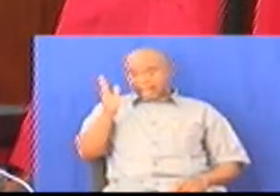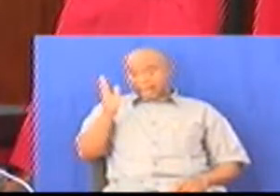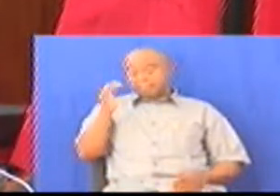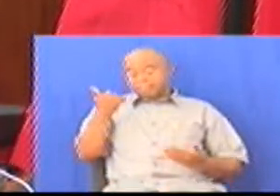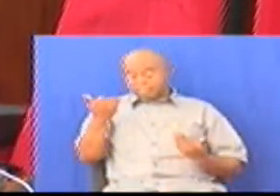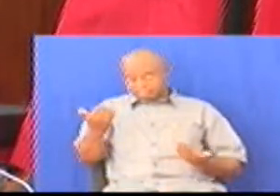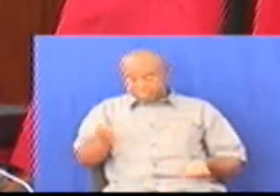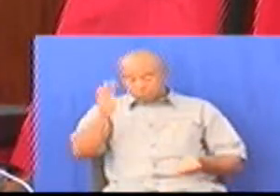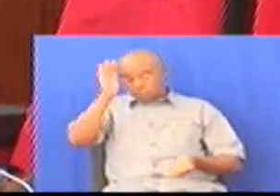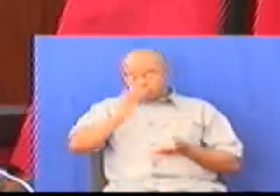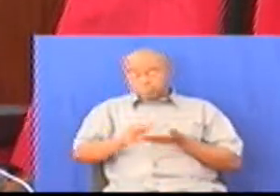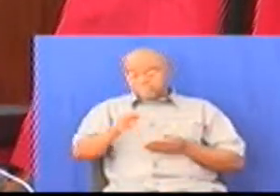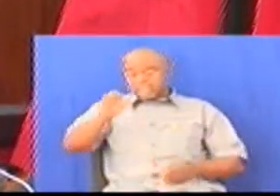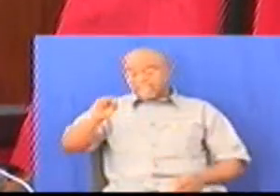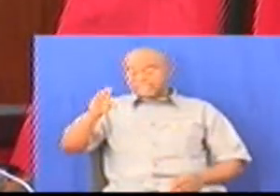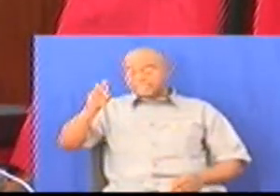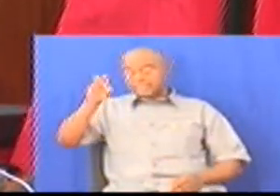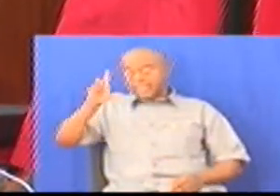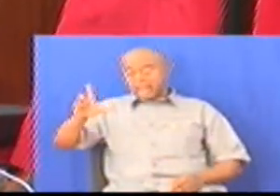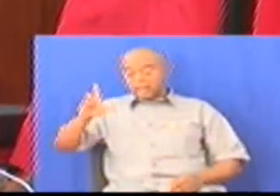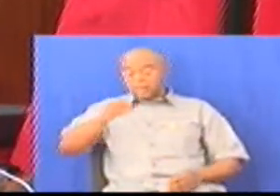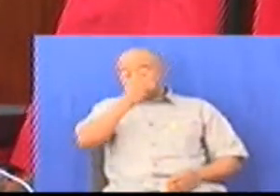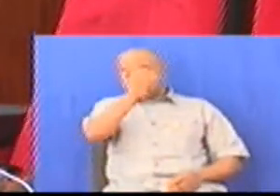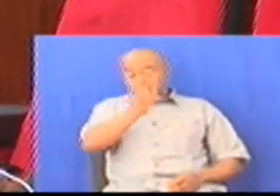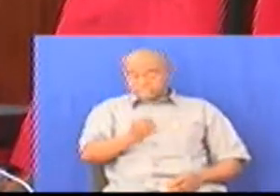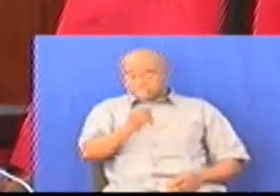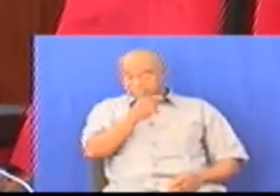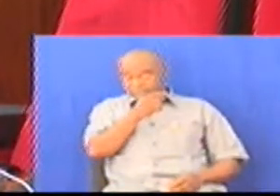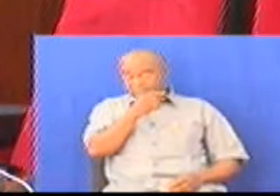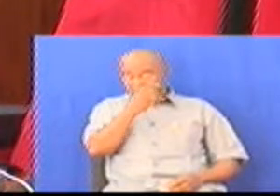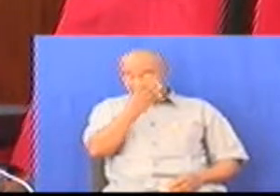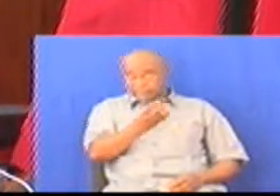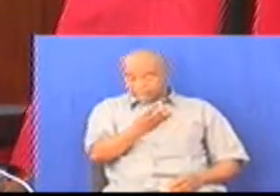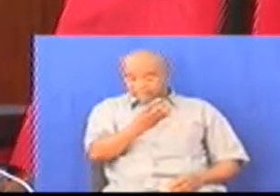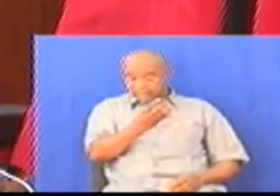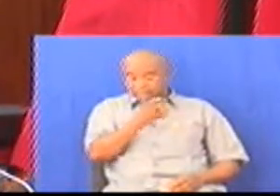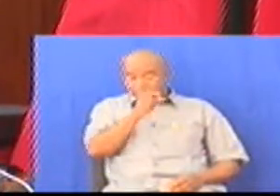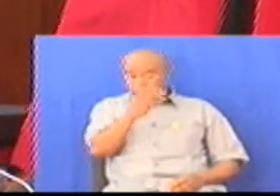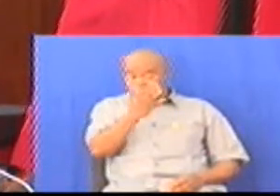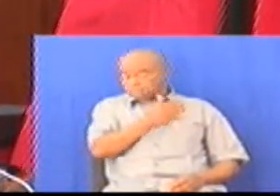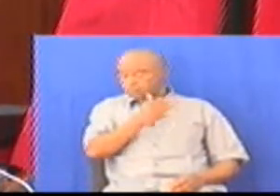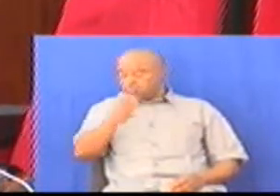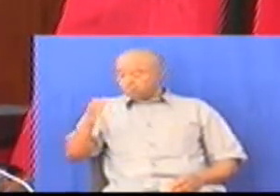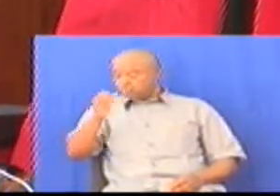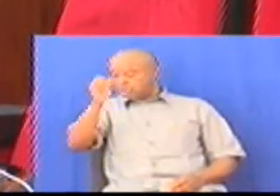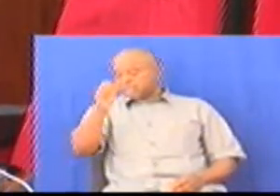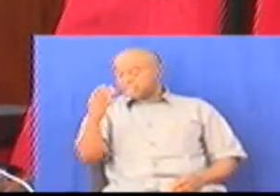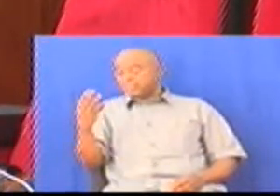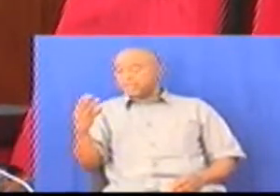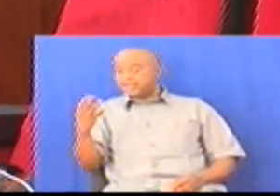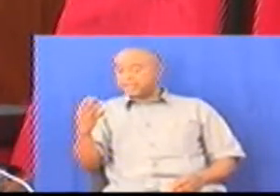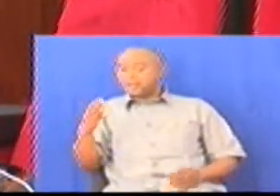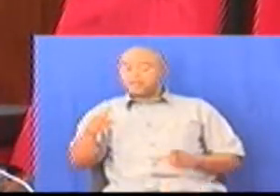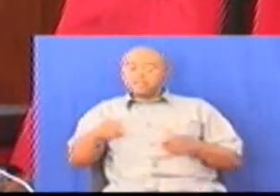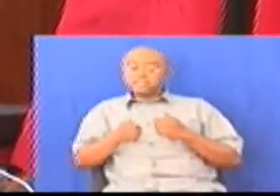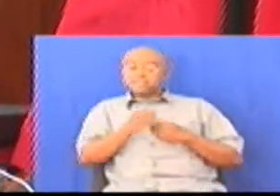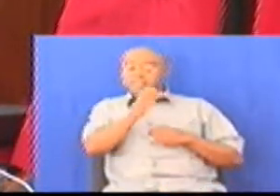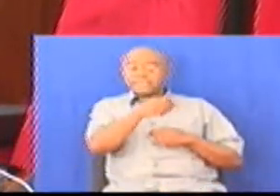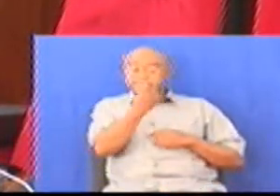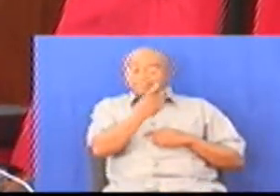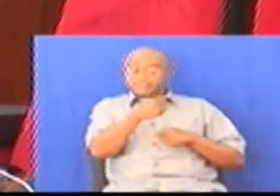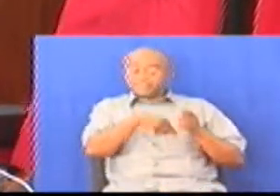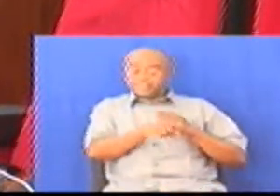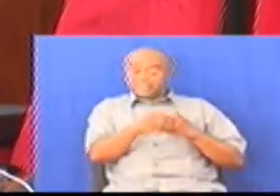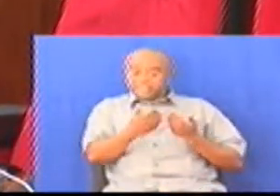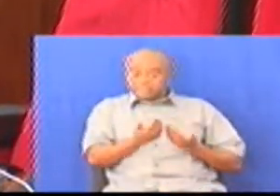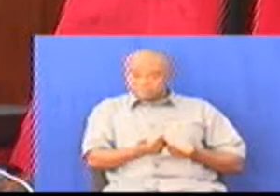asilimia 4.5 kurudi mpaka asilimia 4. Ombi letu ni moja kwamba asilimia 2 ya ile fedha inaenda kwenye